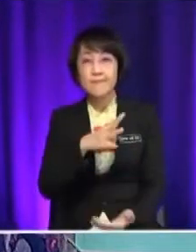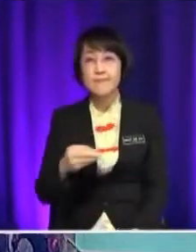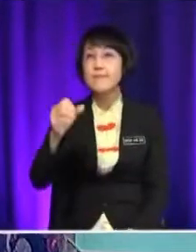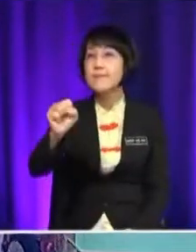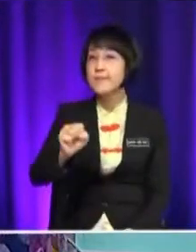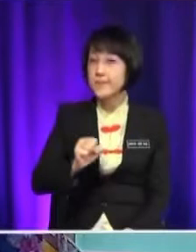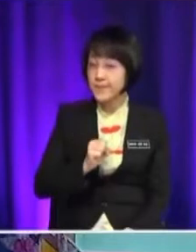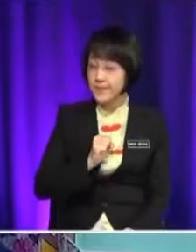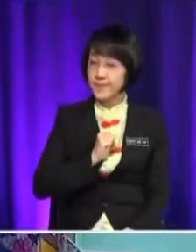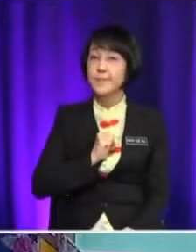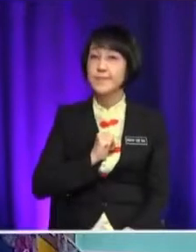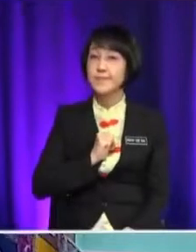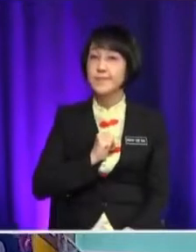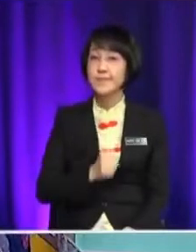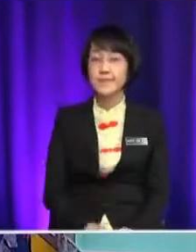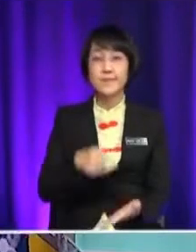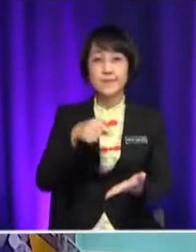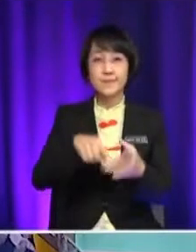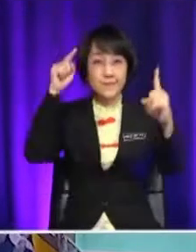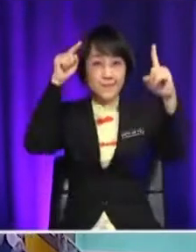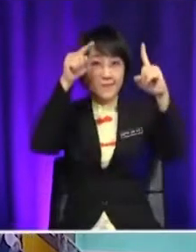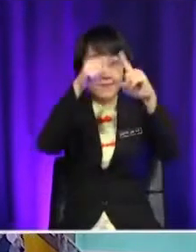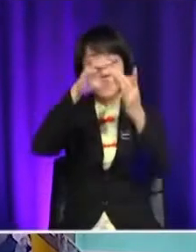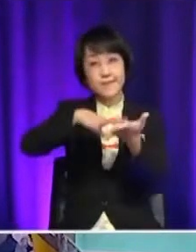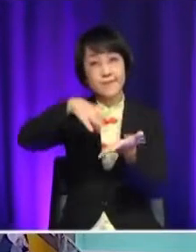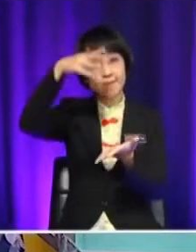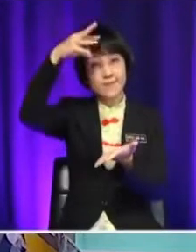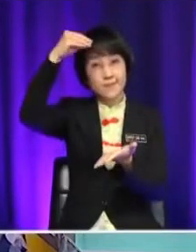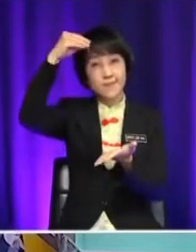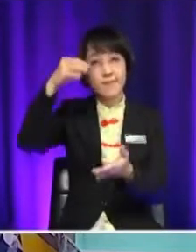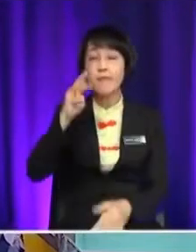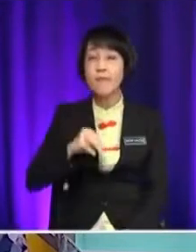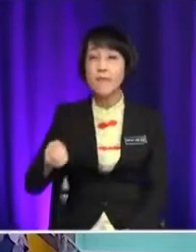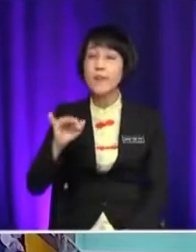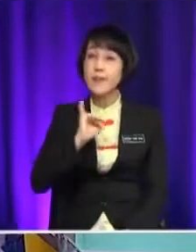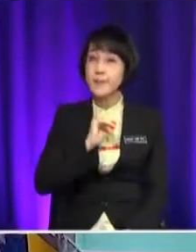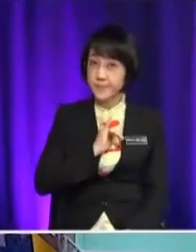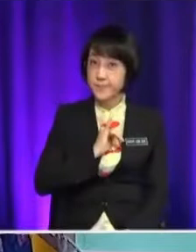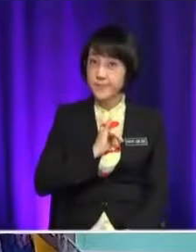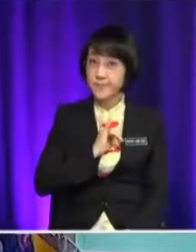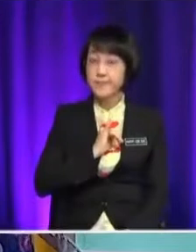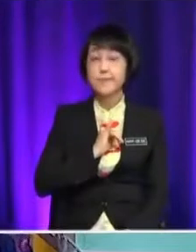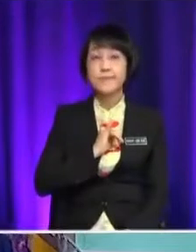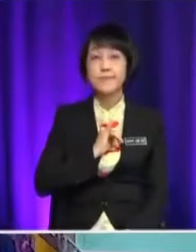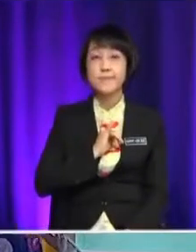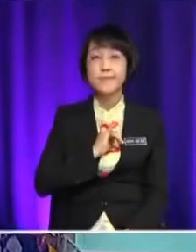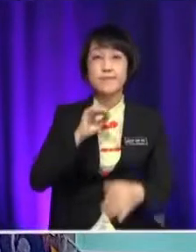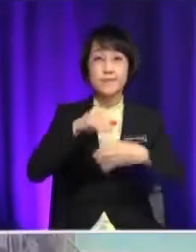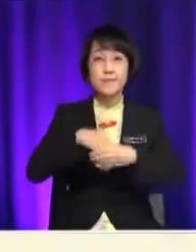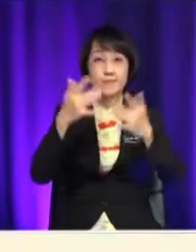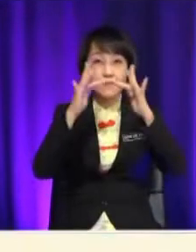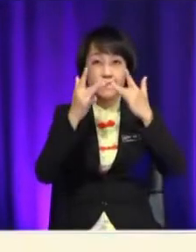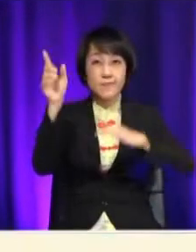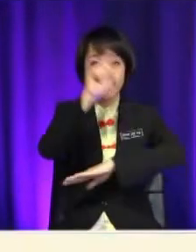susila. Okey, dan ini ialah objektif pembelajarannya, iaitu murid-murid saya yang bersiaran pada hari ini, mereka dapat